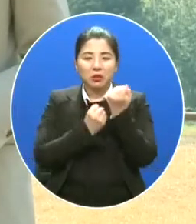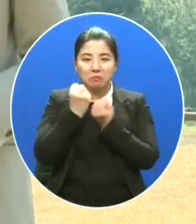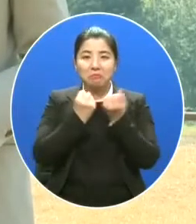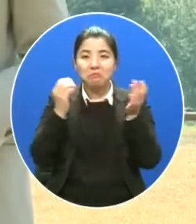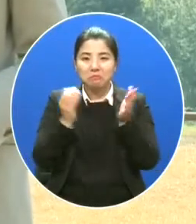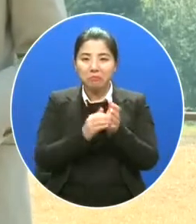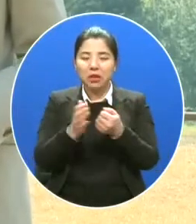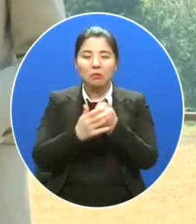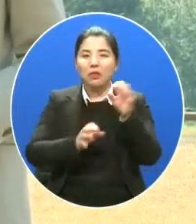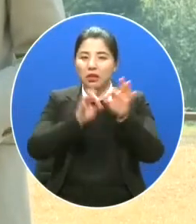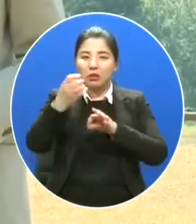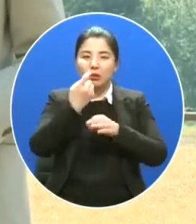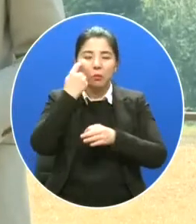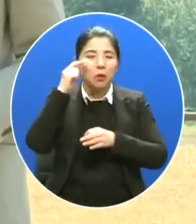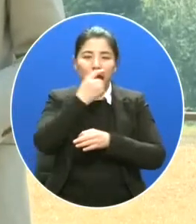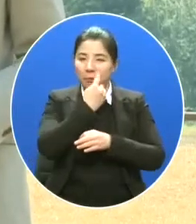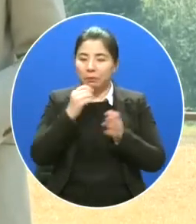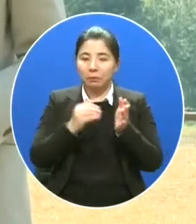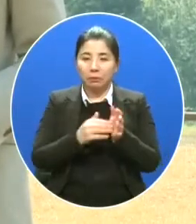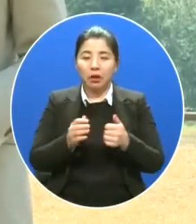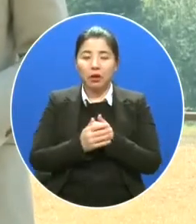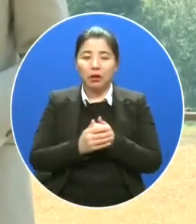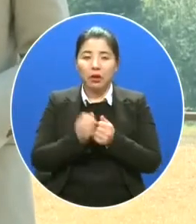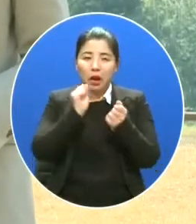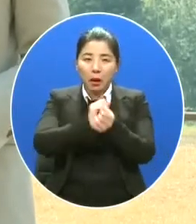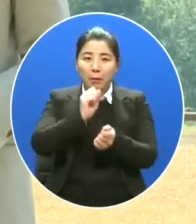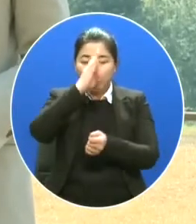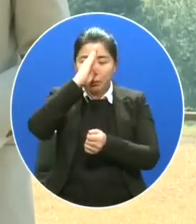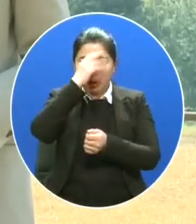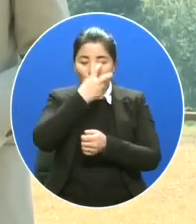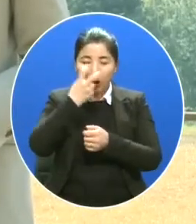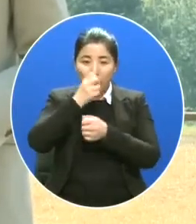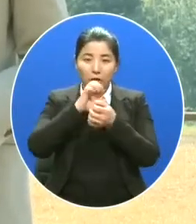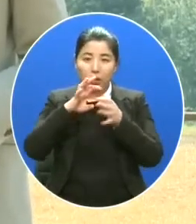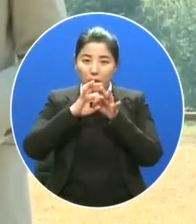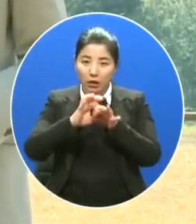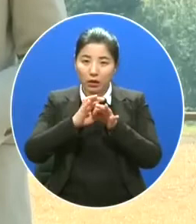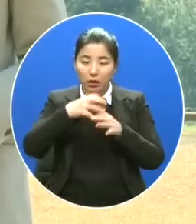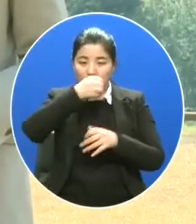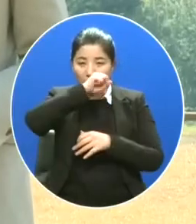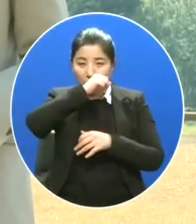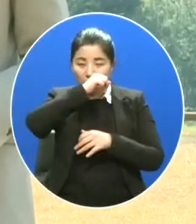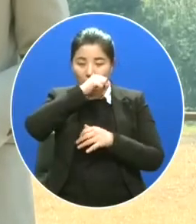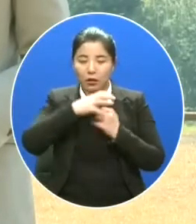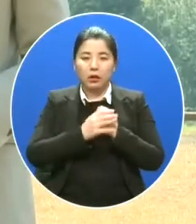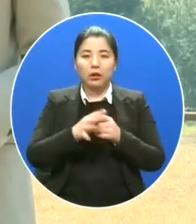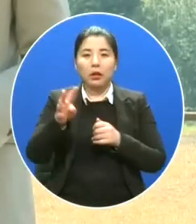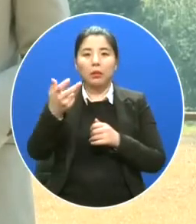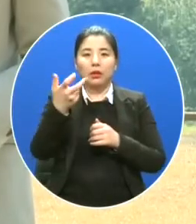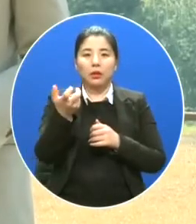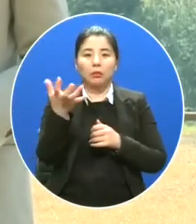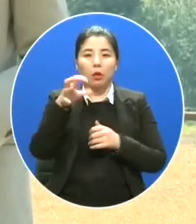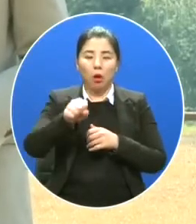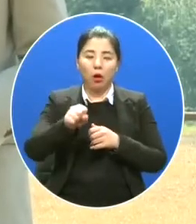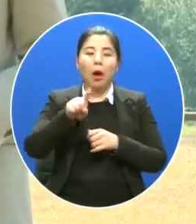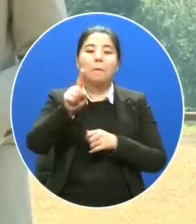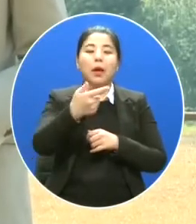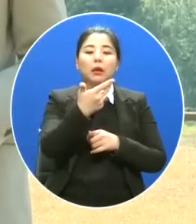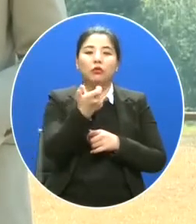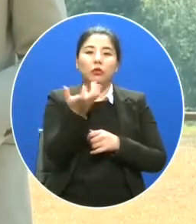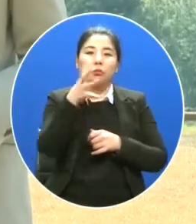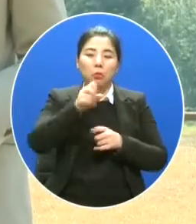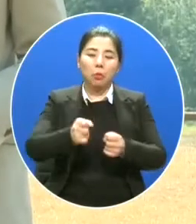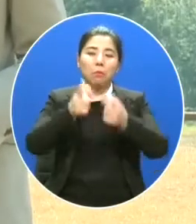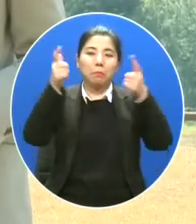밝혀졌는데요. 보건복지부는 감염병 대응 관련 예산이 총 417억 원으로 165억 원이